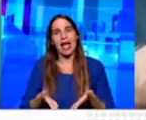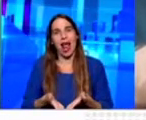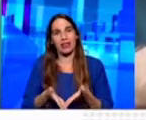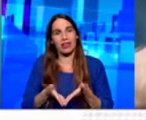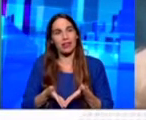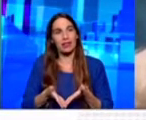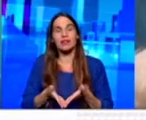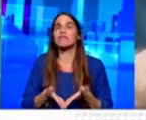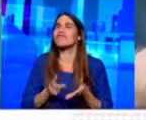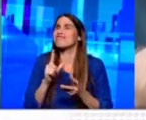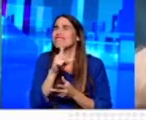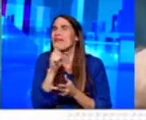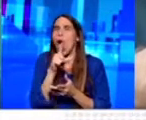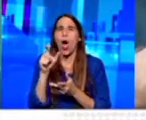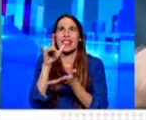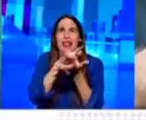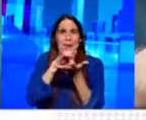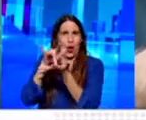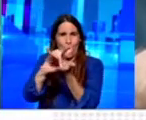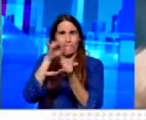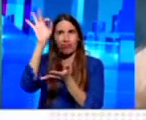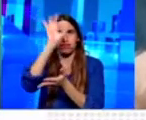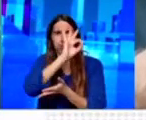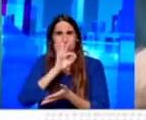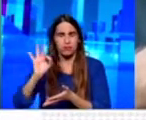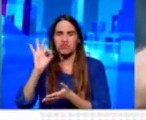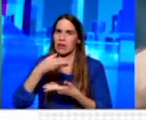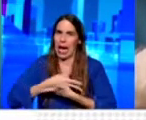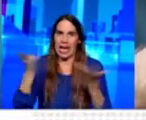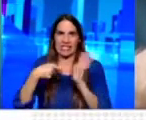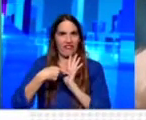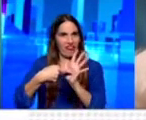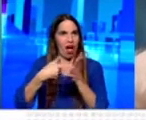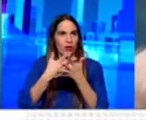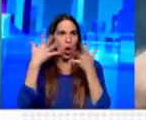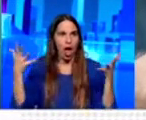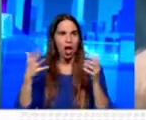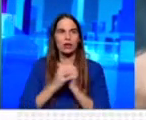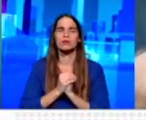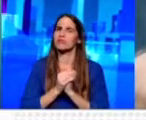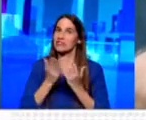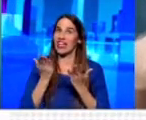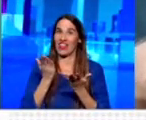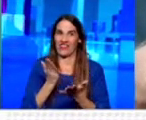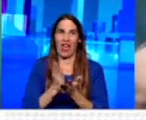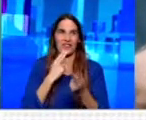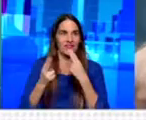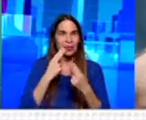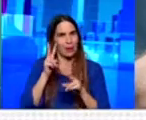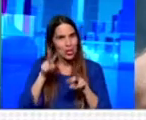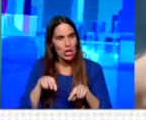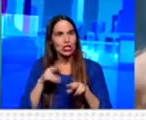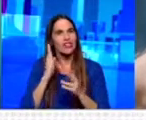במאות של מקומות, ככה שהחשיפה היא מאוד גדולה. אנחנו כבר מקבלים המון פידבקים וכבר